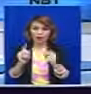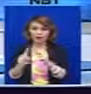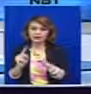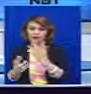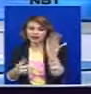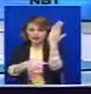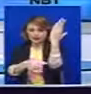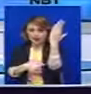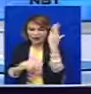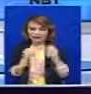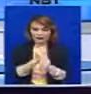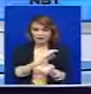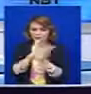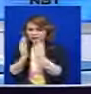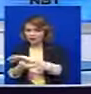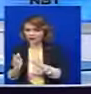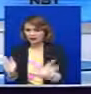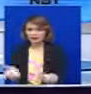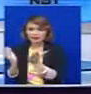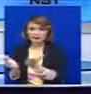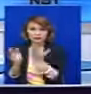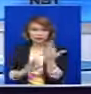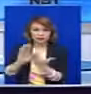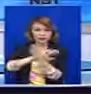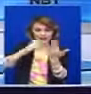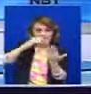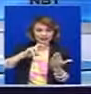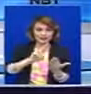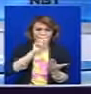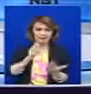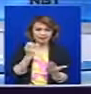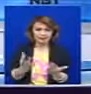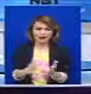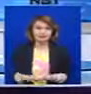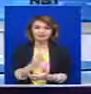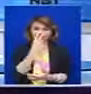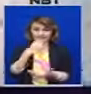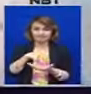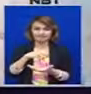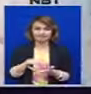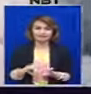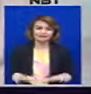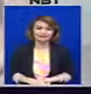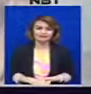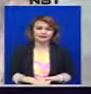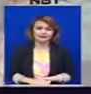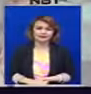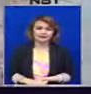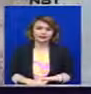มูลค่าควบคู่กับการสนับสนุนการใช้ยางในประเทศอย่างต่อเนื่องติดตามจากรายงานครับ